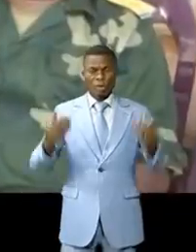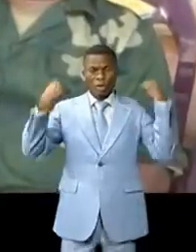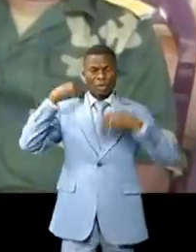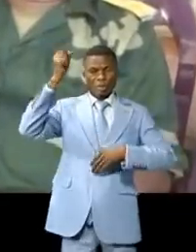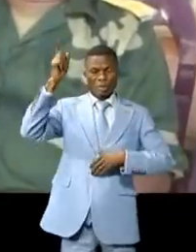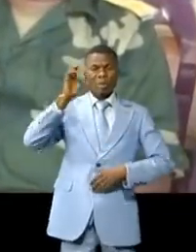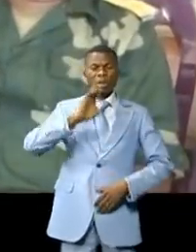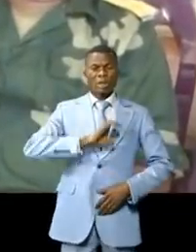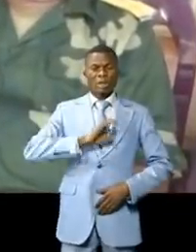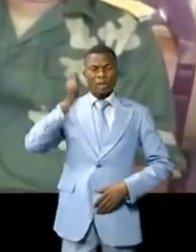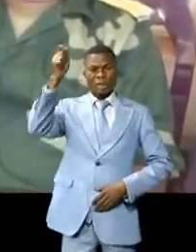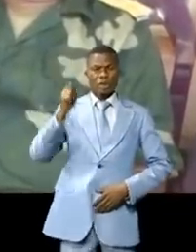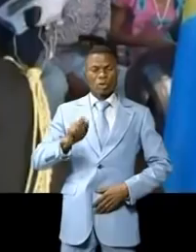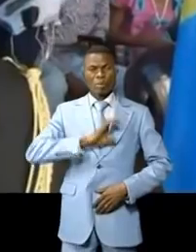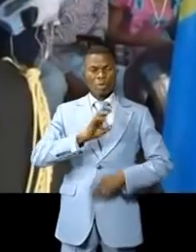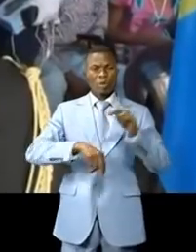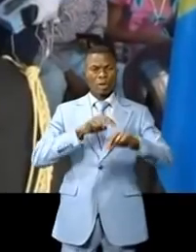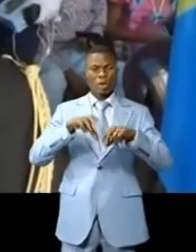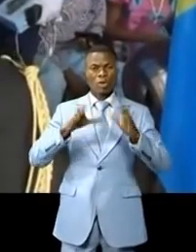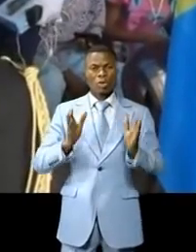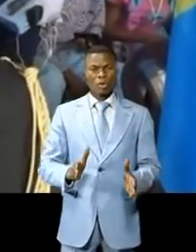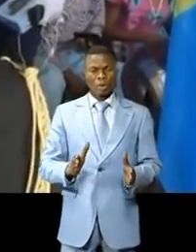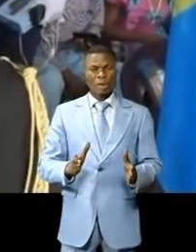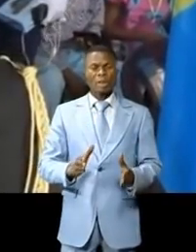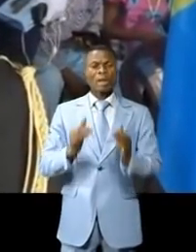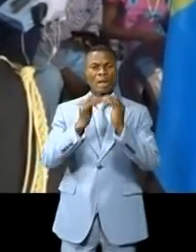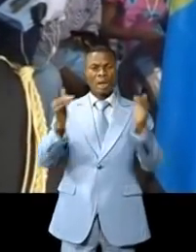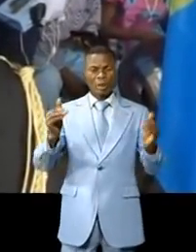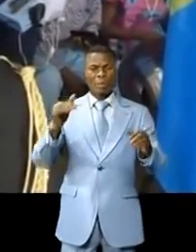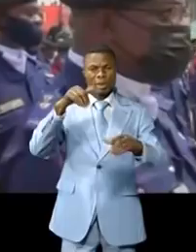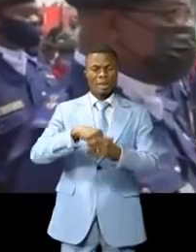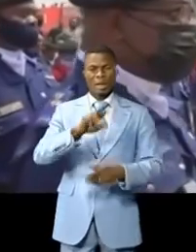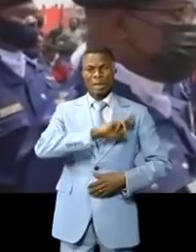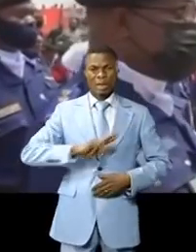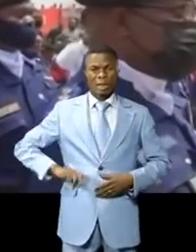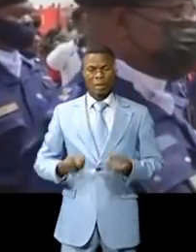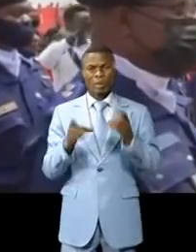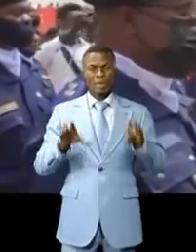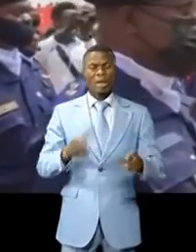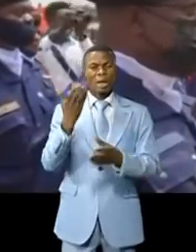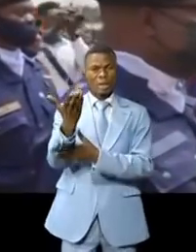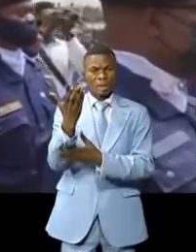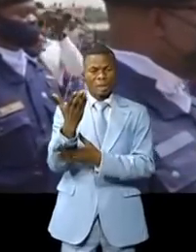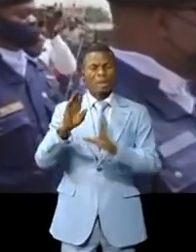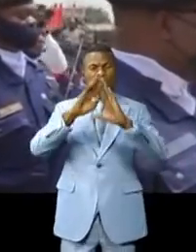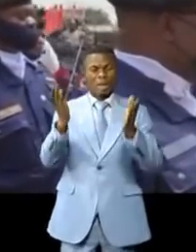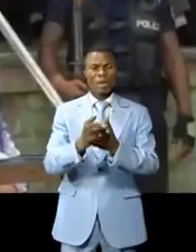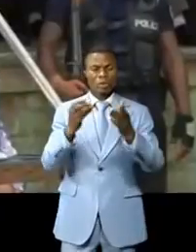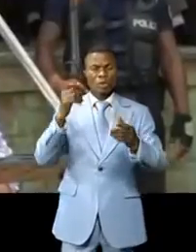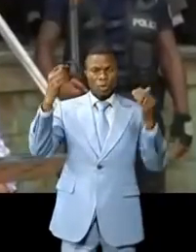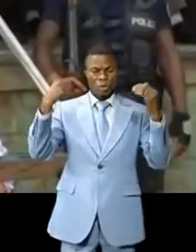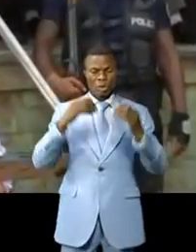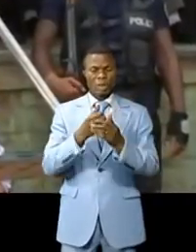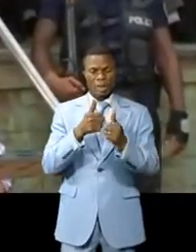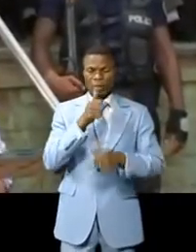suprême des FARDC et de la police nationale congolaise pour la paix en République démocratique du Congo. Elle a demandé à l'assistance d'observer